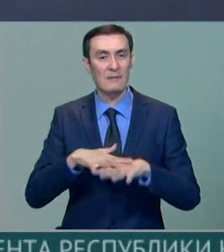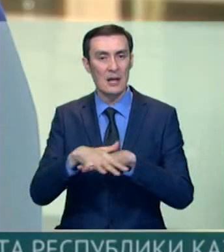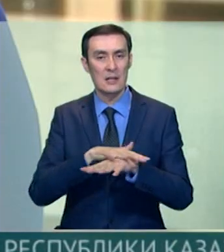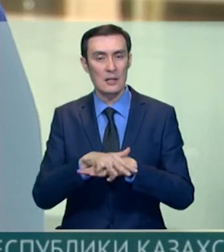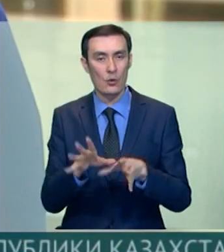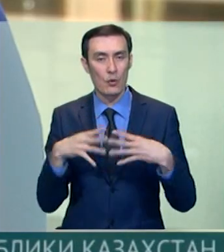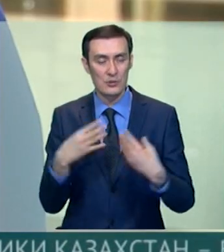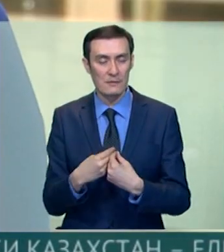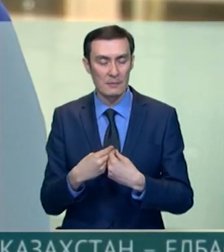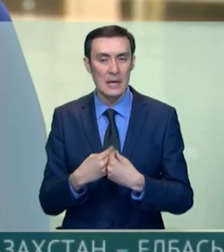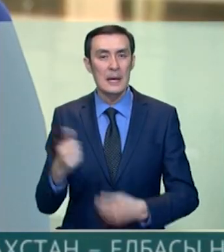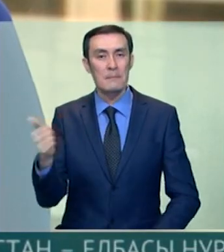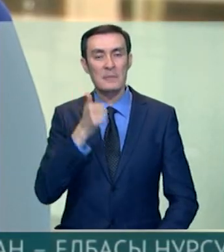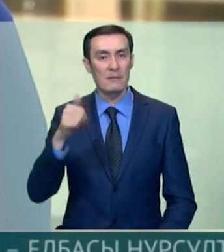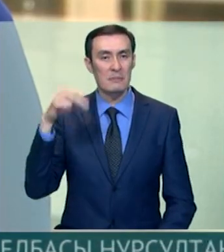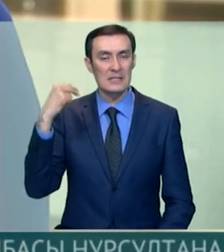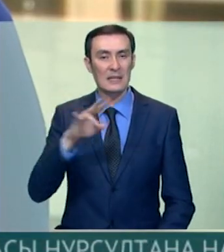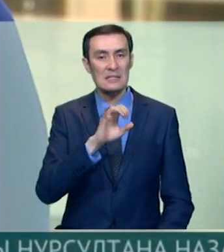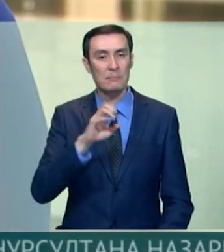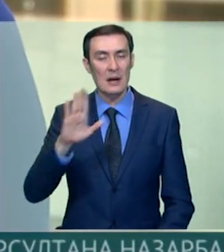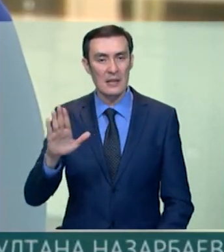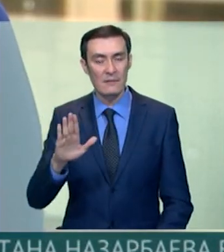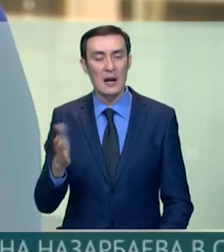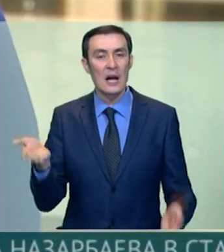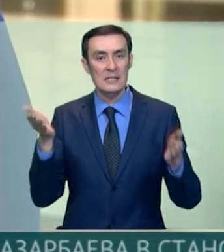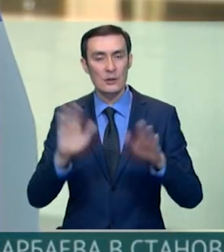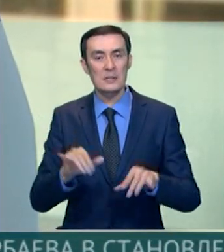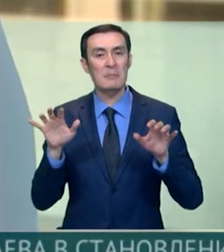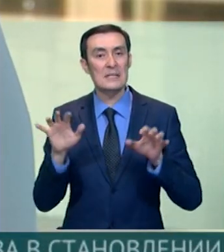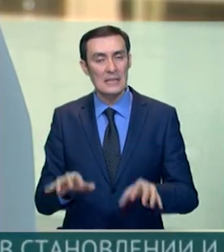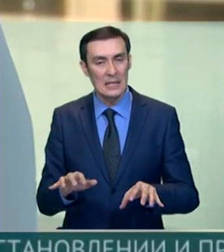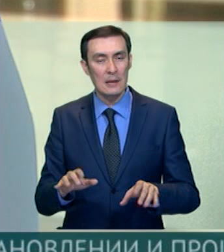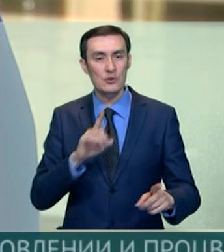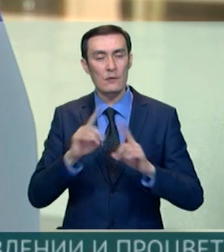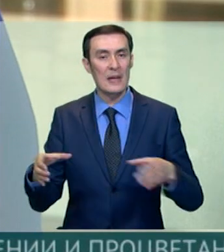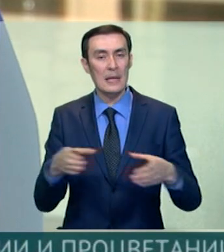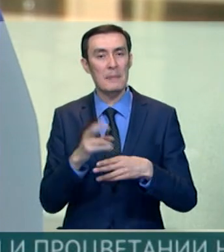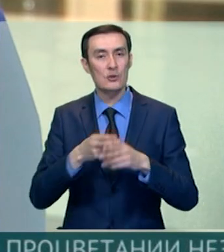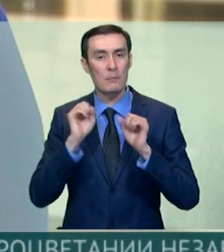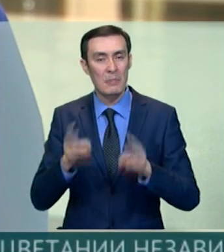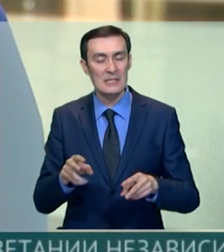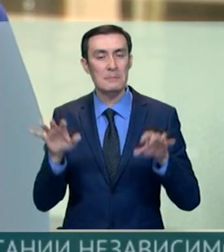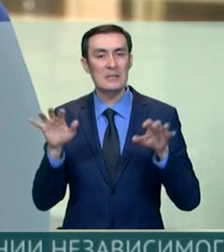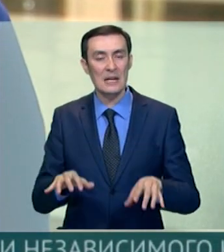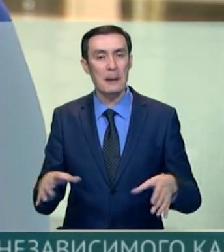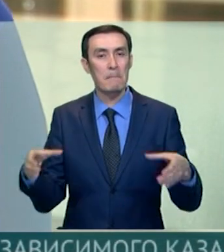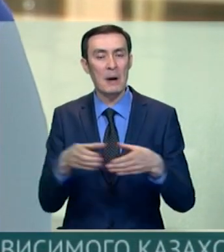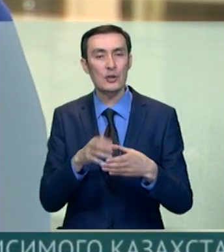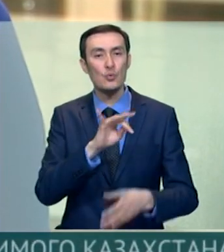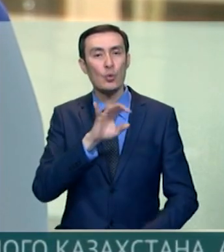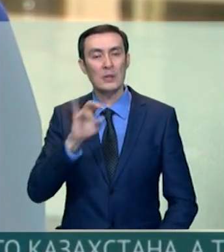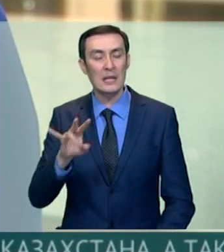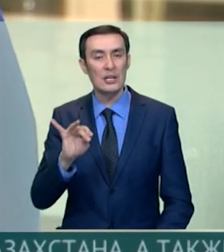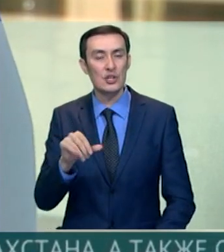общества. Первый президент Казахстана Нурсултан Назарбаев остается председателем Совета Безопасности, председателем партии Нур-Отан